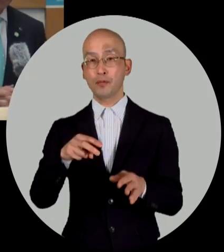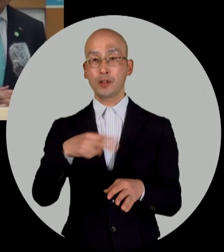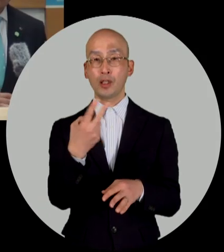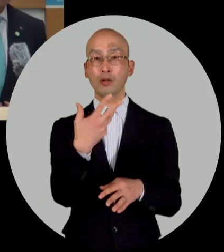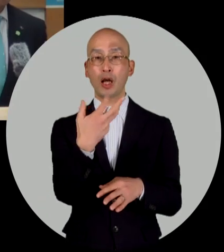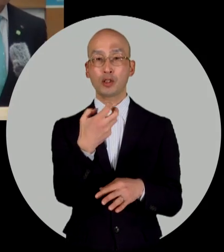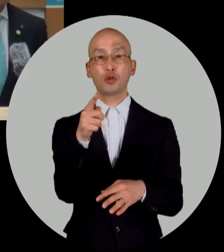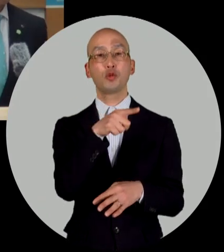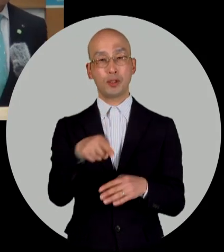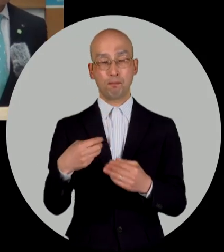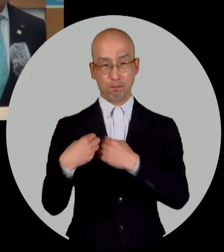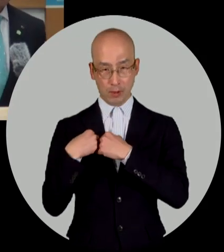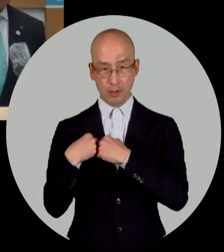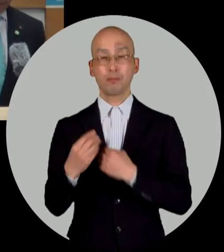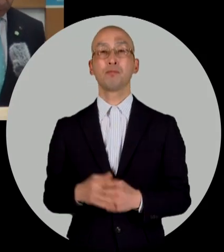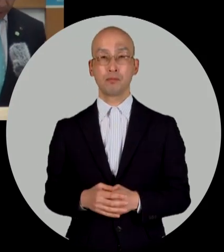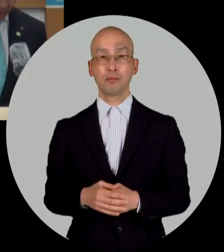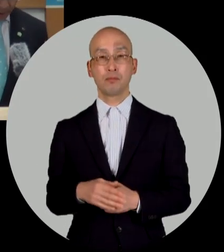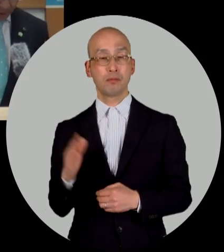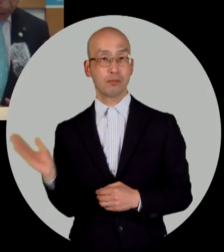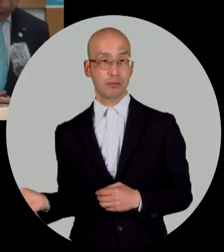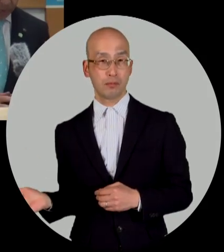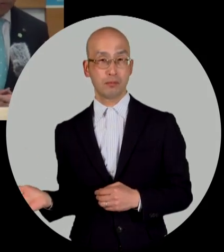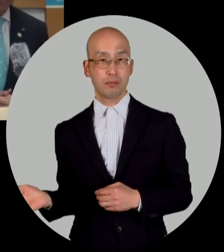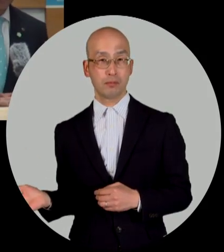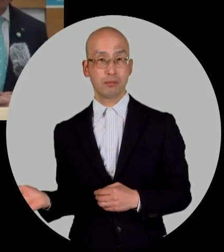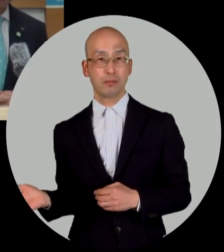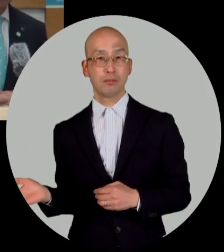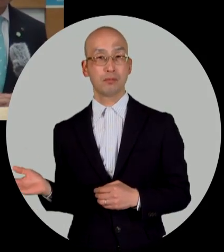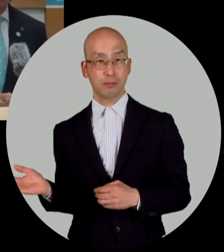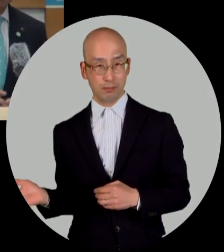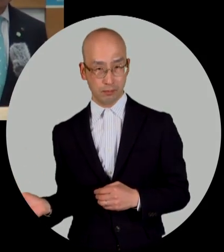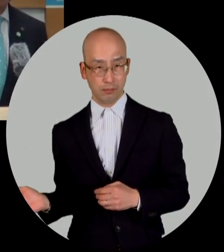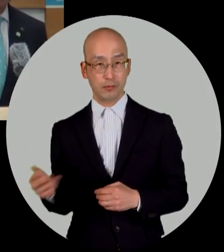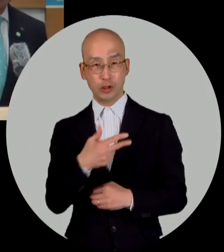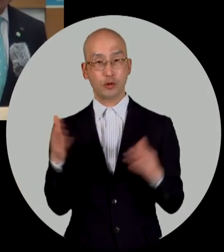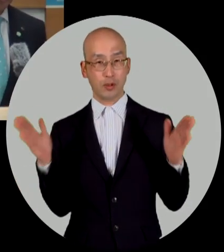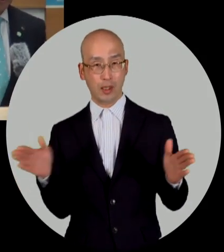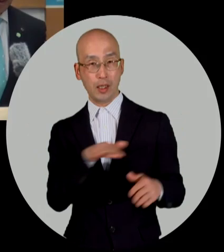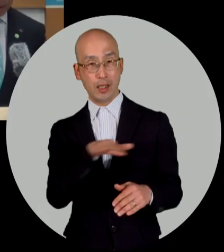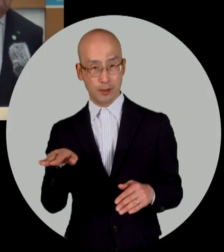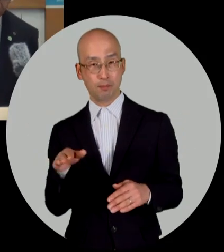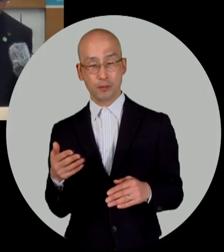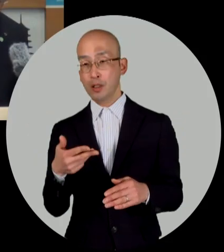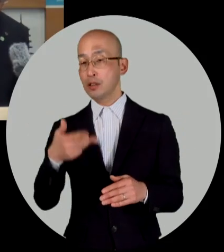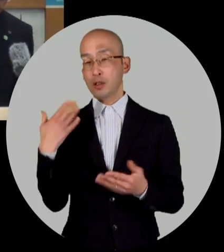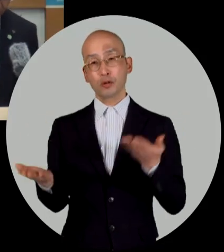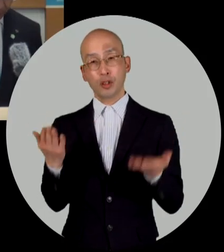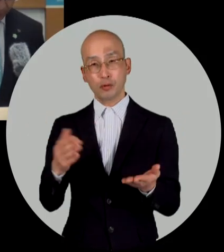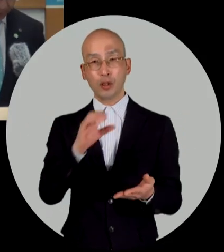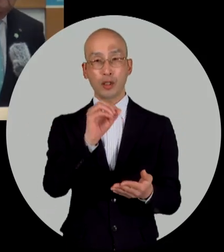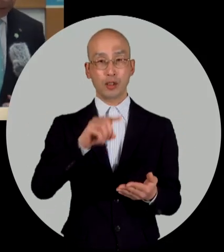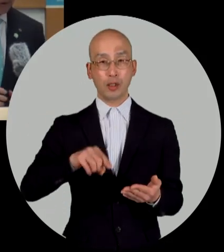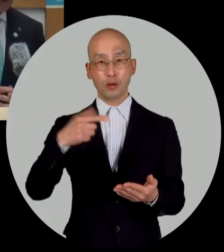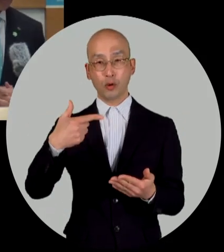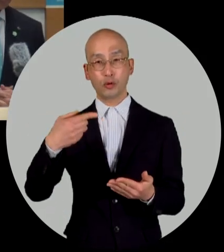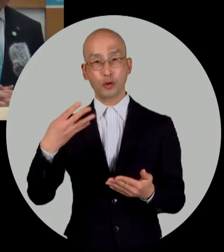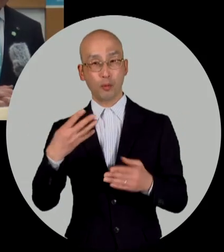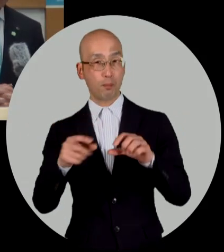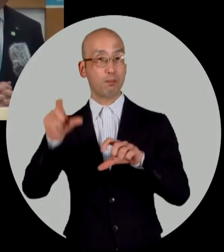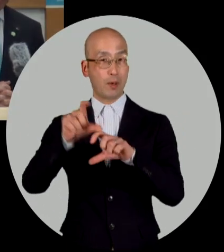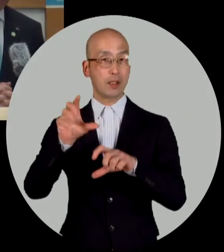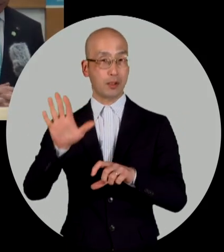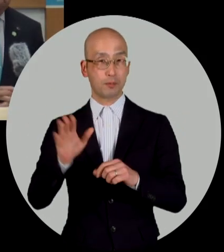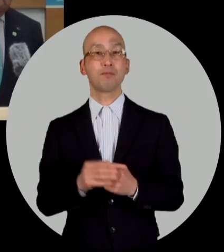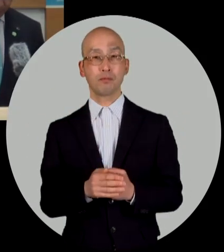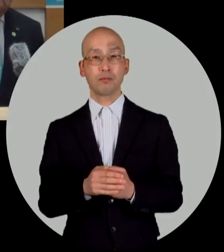280人で、7日間の移動平均が 259.86 人、その前週比が 0.64 倍です。確